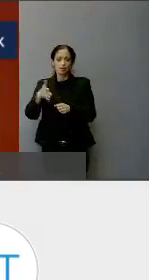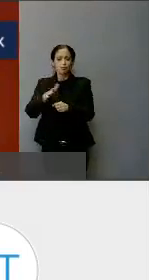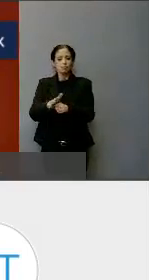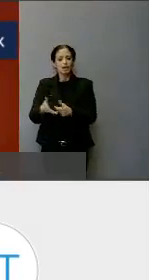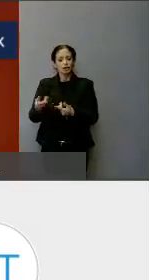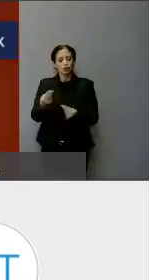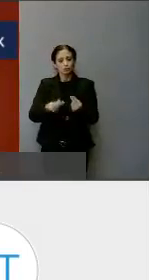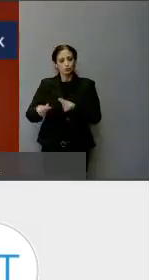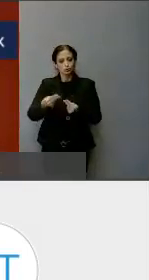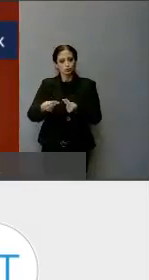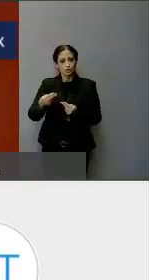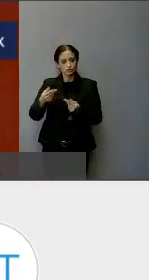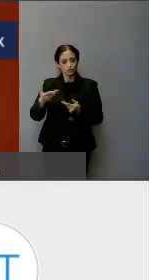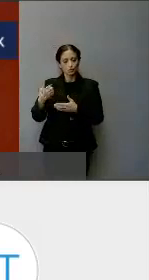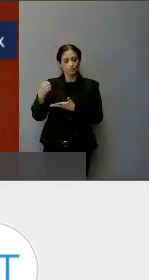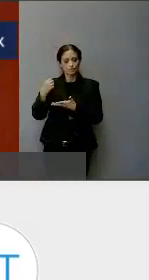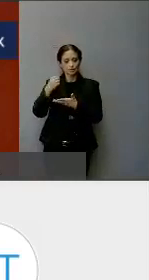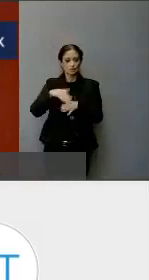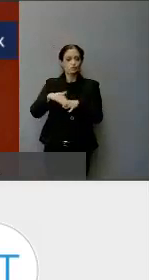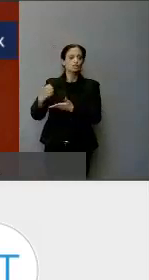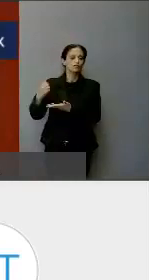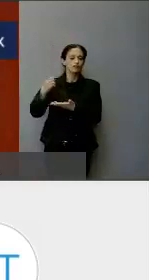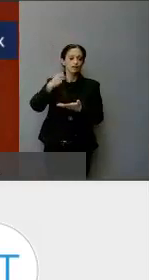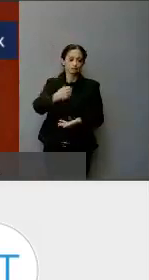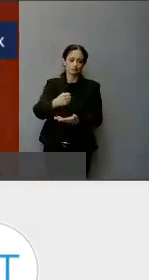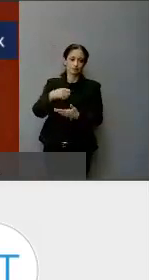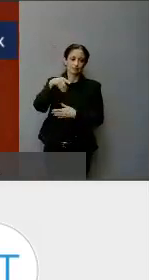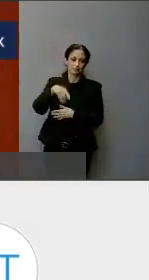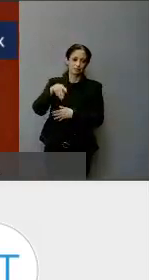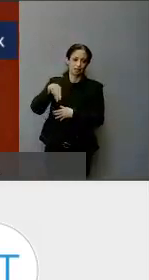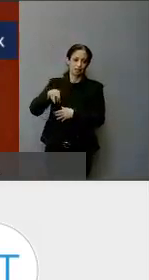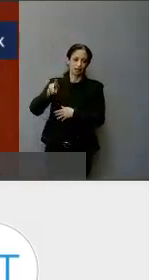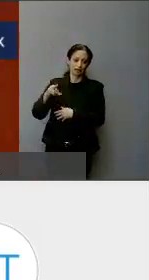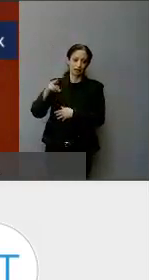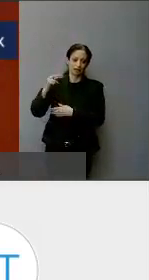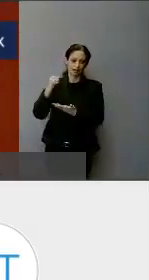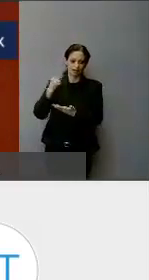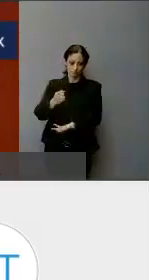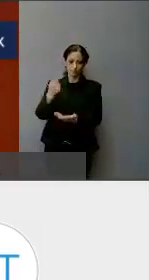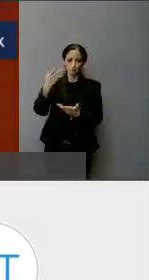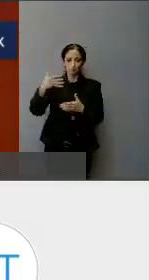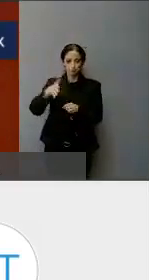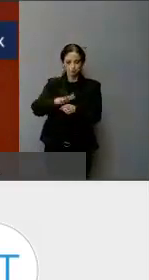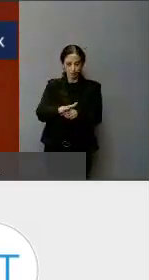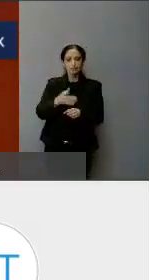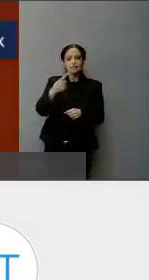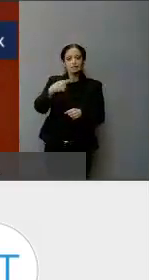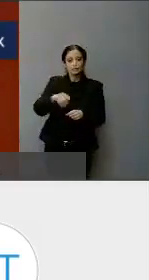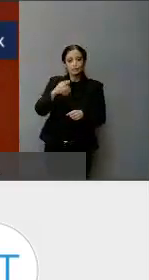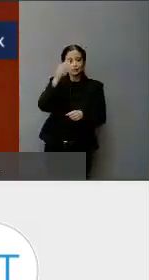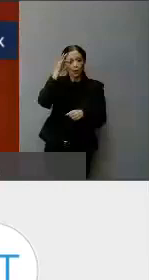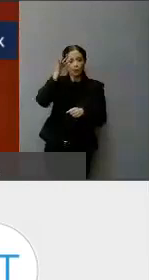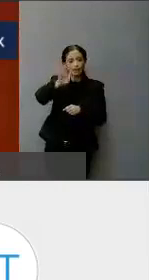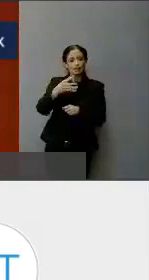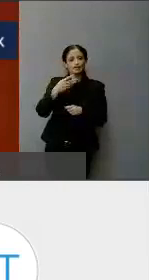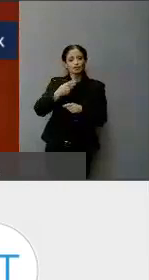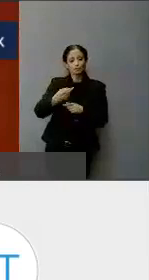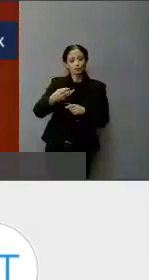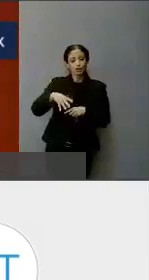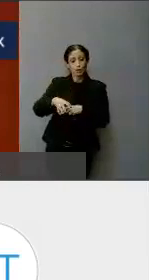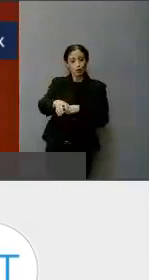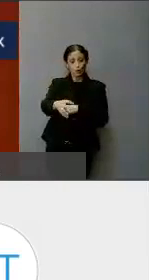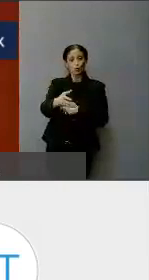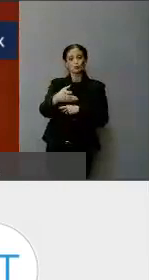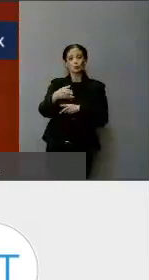pnr r o altri finanziamenti pubblici quindi si tratta di un piano di recupero del paesaggio agrario e rurale storico